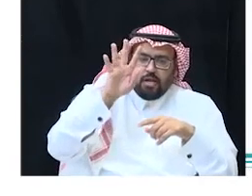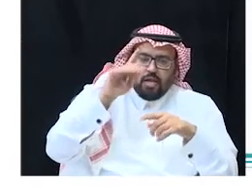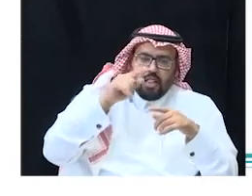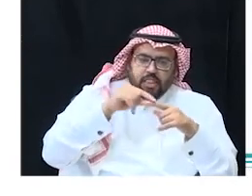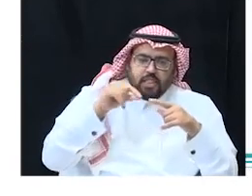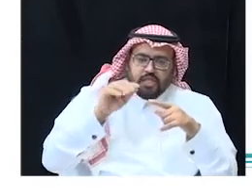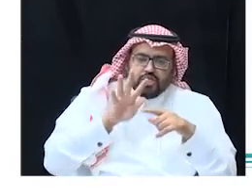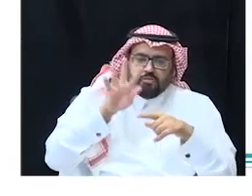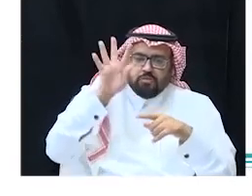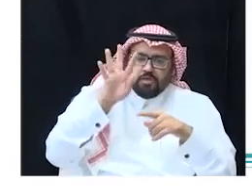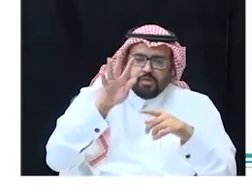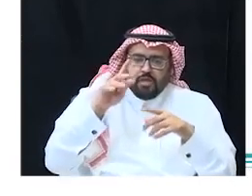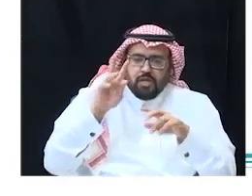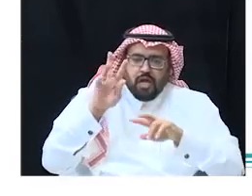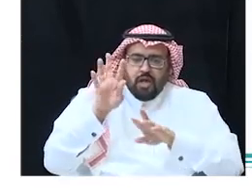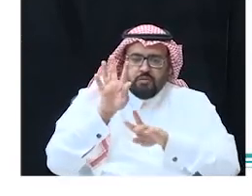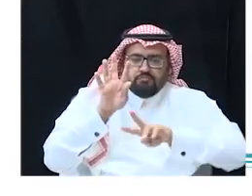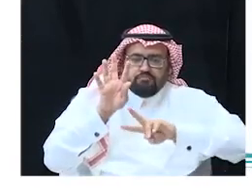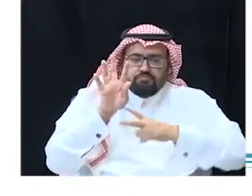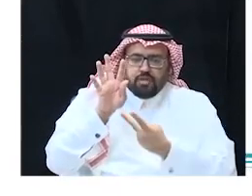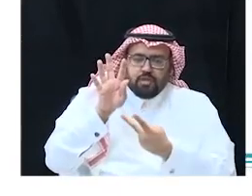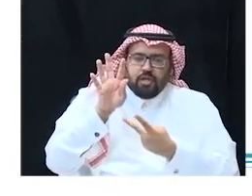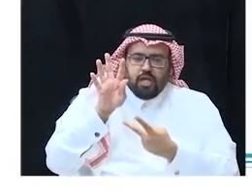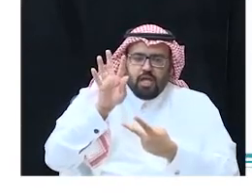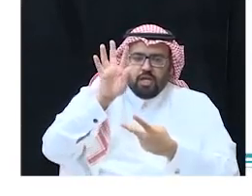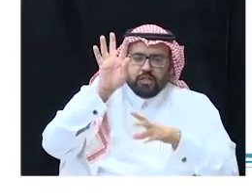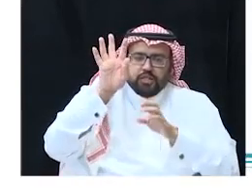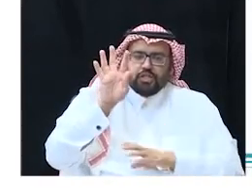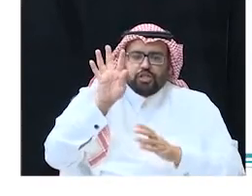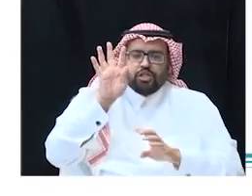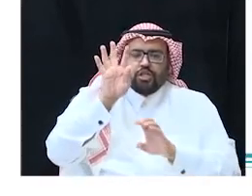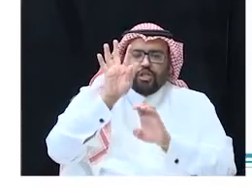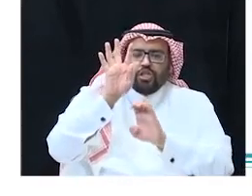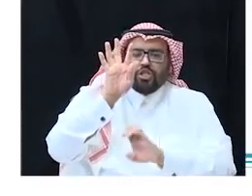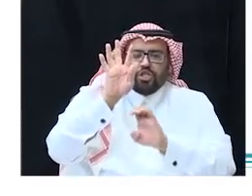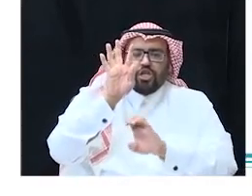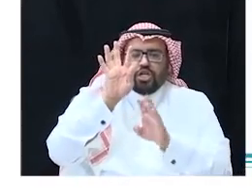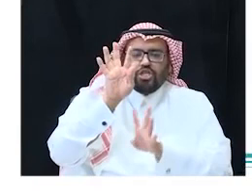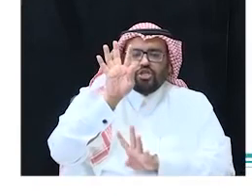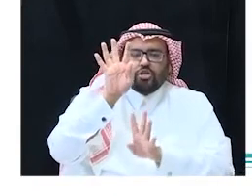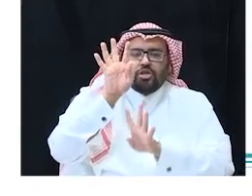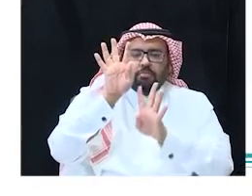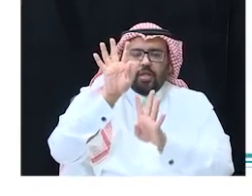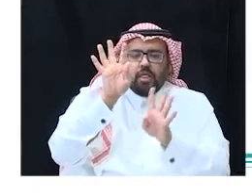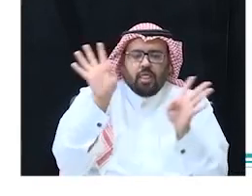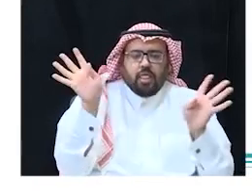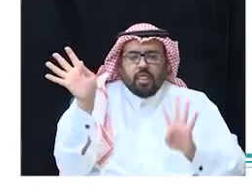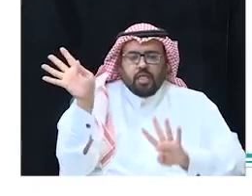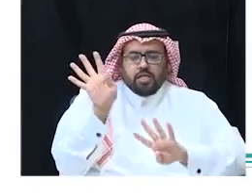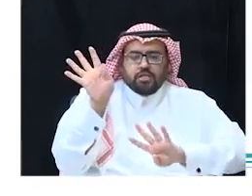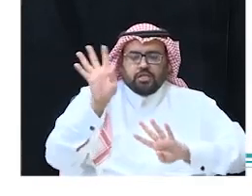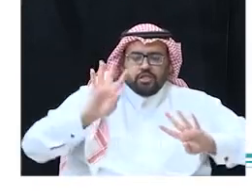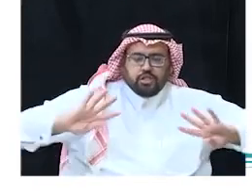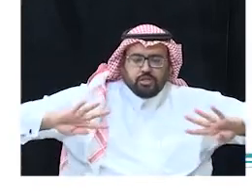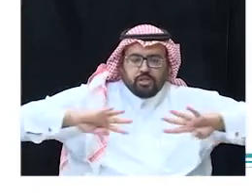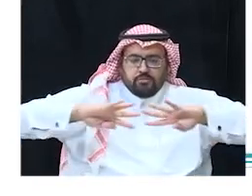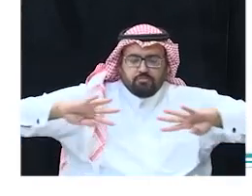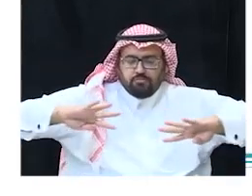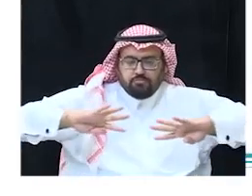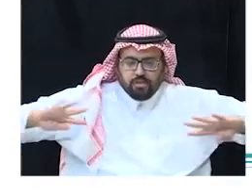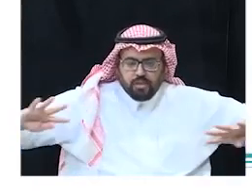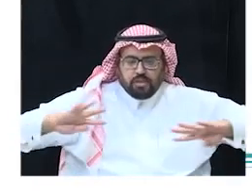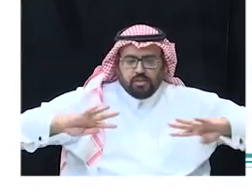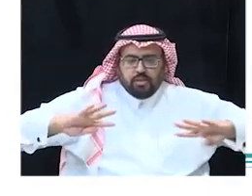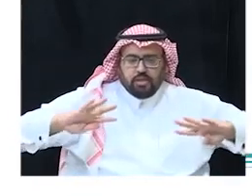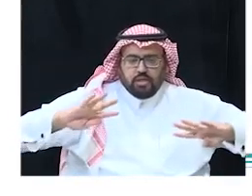القطب الشمالي لمغناطيس يتنافر مع القطب الشمالي لمغناطيس آخر. طيب